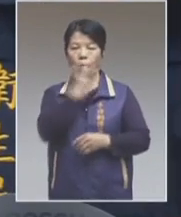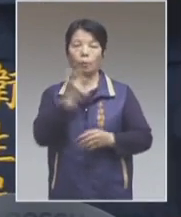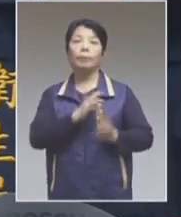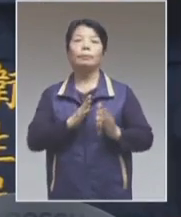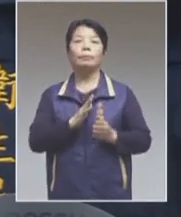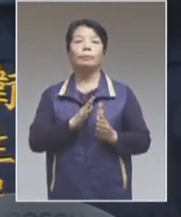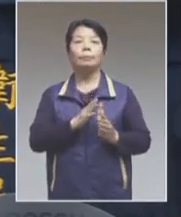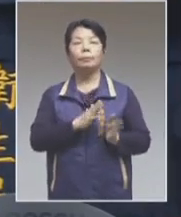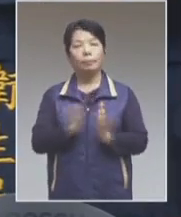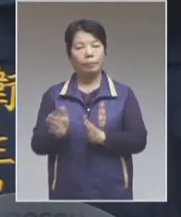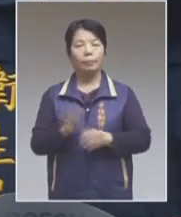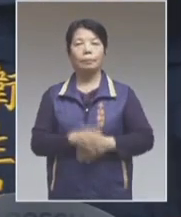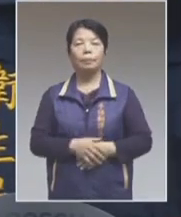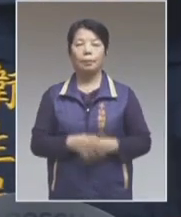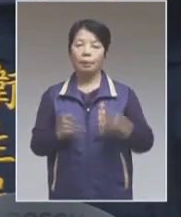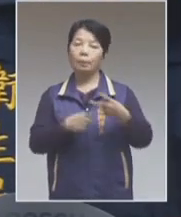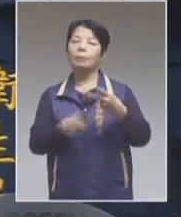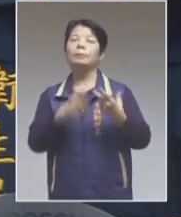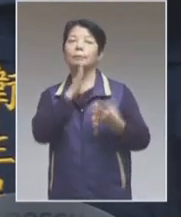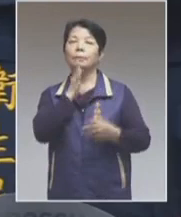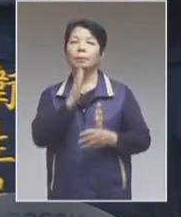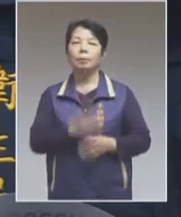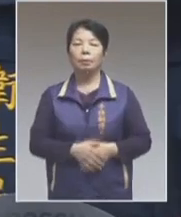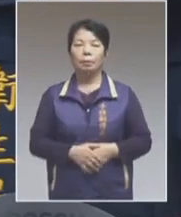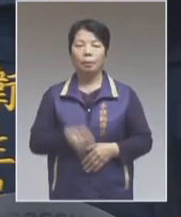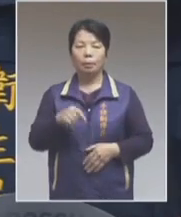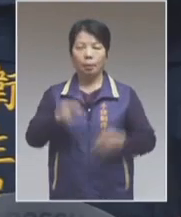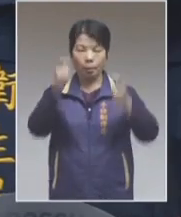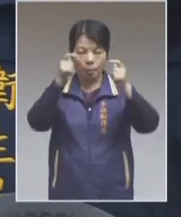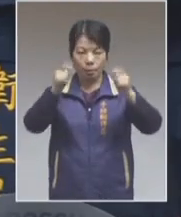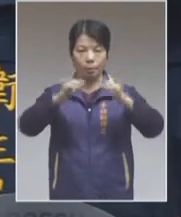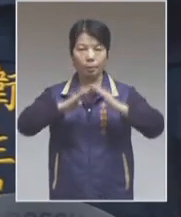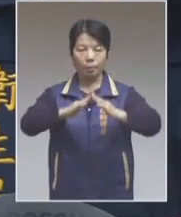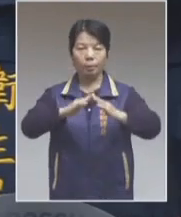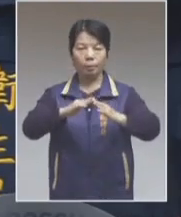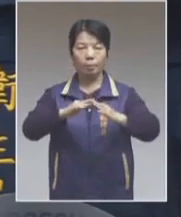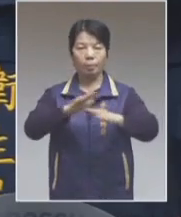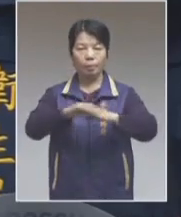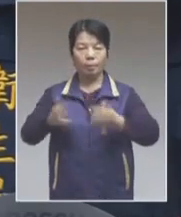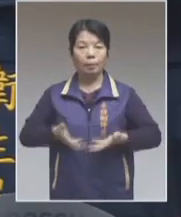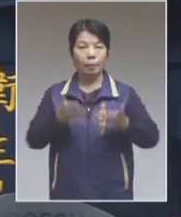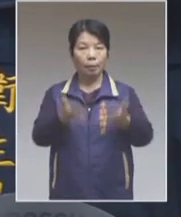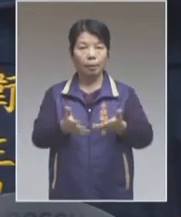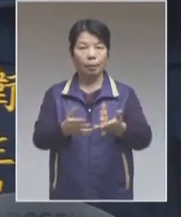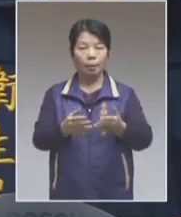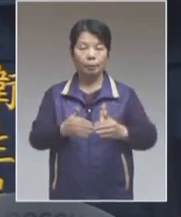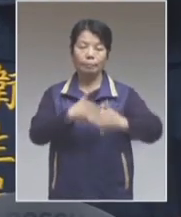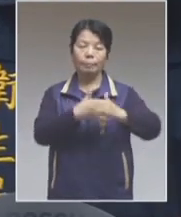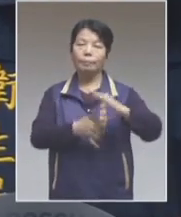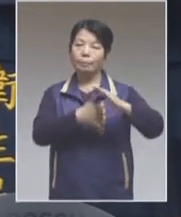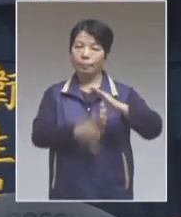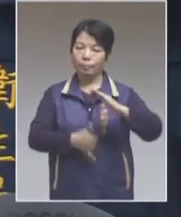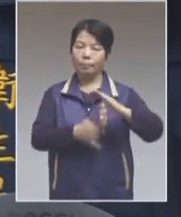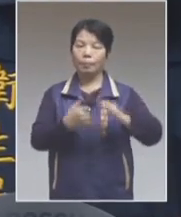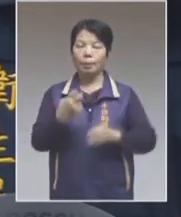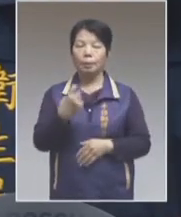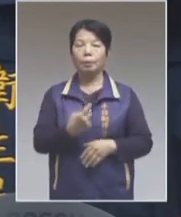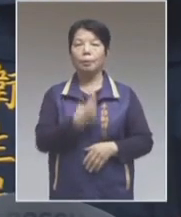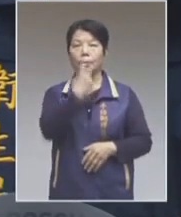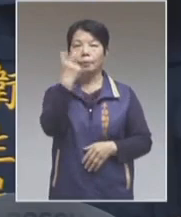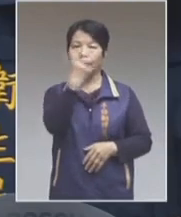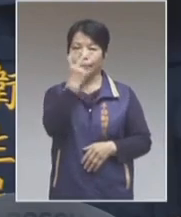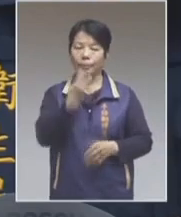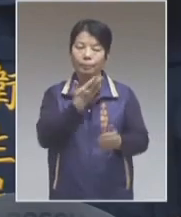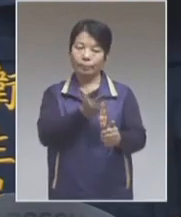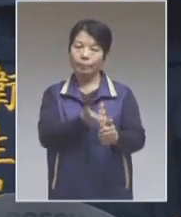那在自主管理期间，那高雄市这边也会提供这个居家快筛试剂。那当然他本身